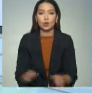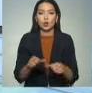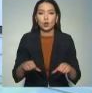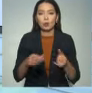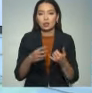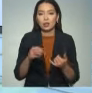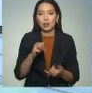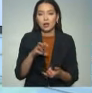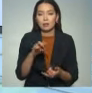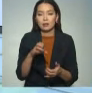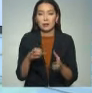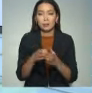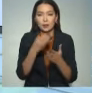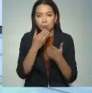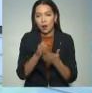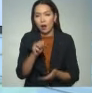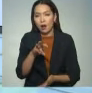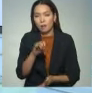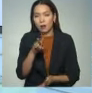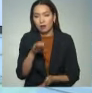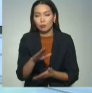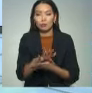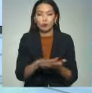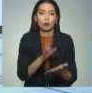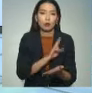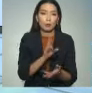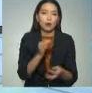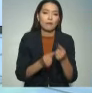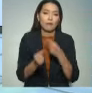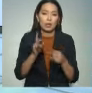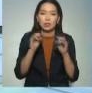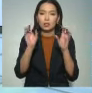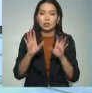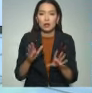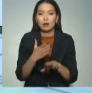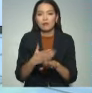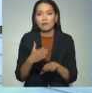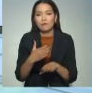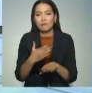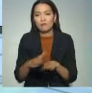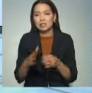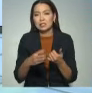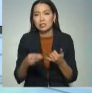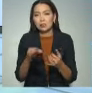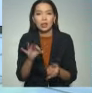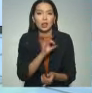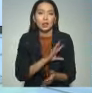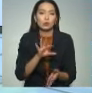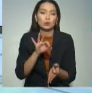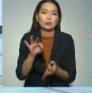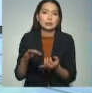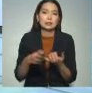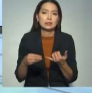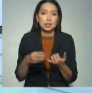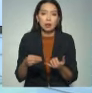Комиссия ЖЕР-Аманате при партии Аманат продолжает работу по возвращению незаконно выделенных или неиспользуемых земель. В Алматы, например,